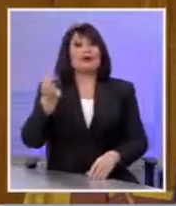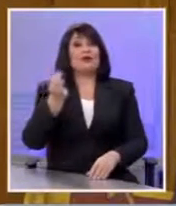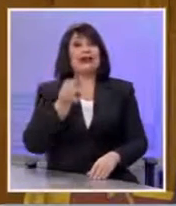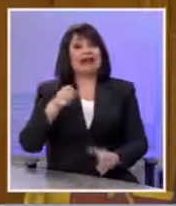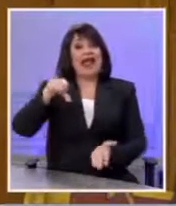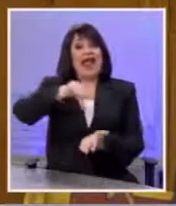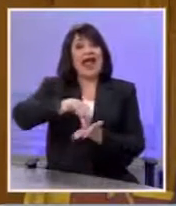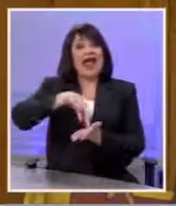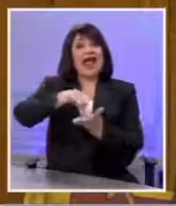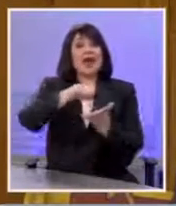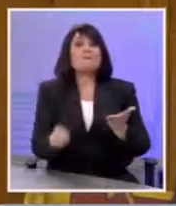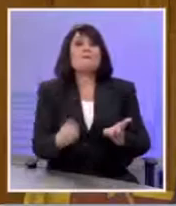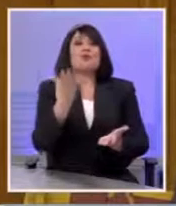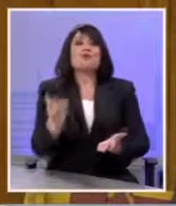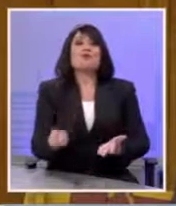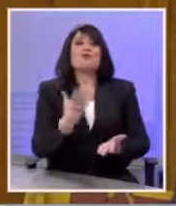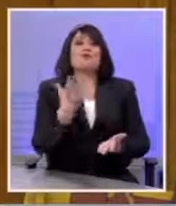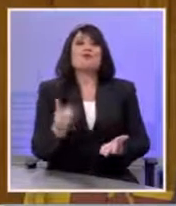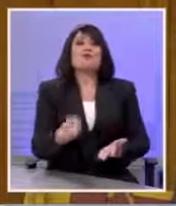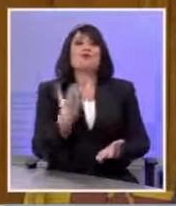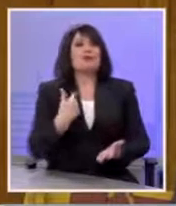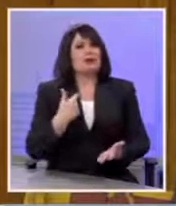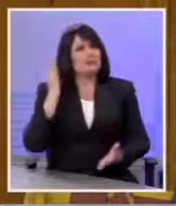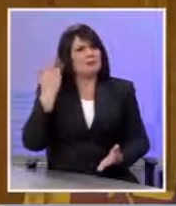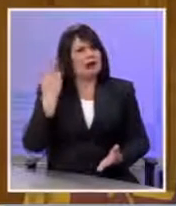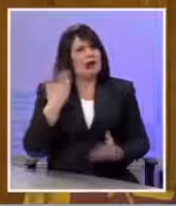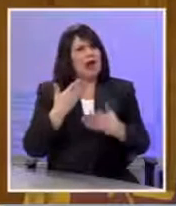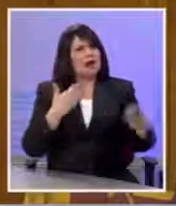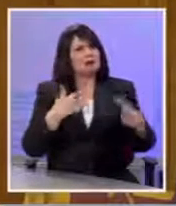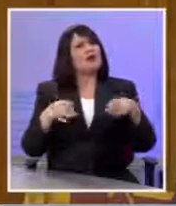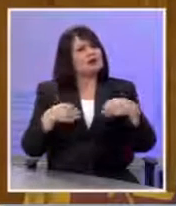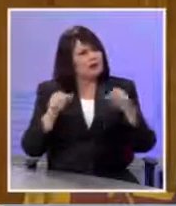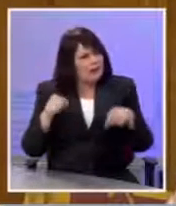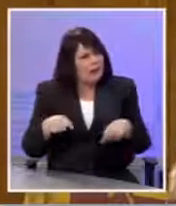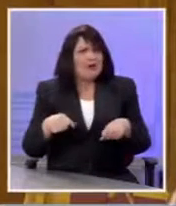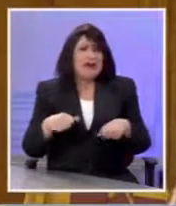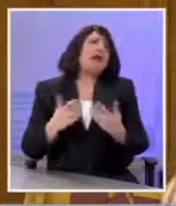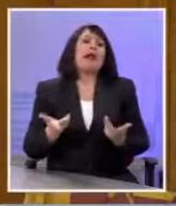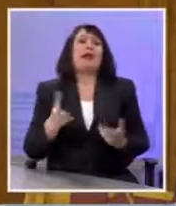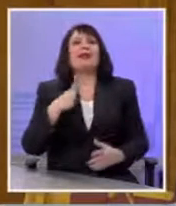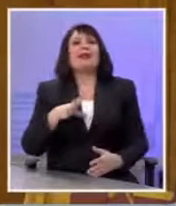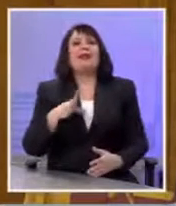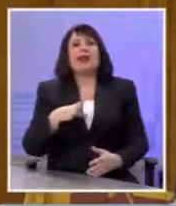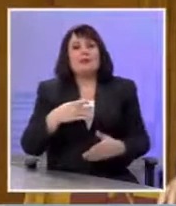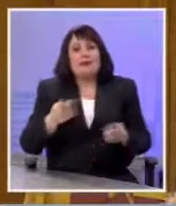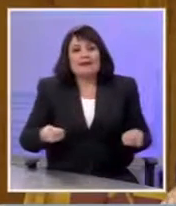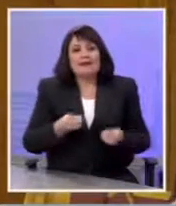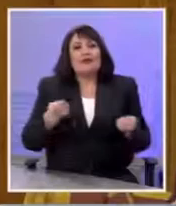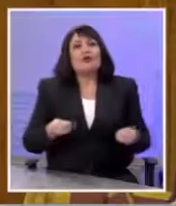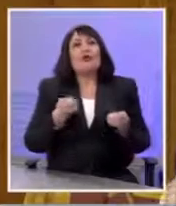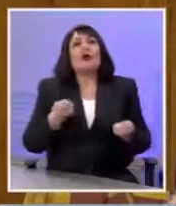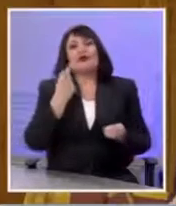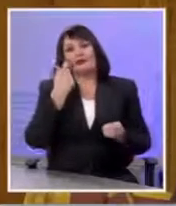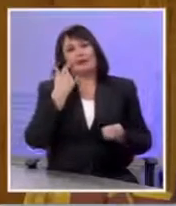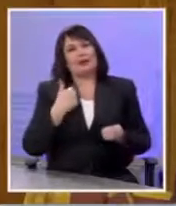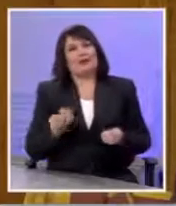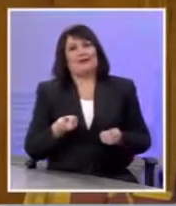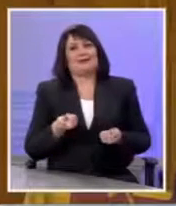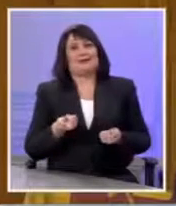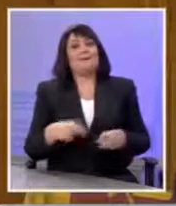αστικούς εξυγχρονισμούς, τους οποίους δεν τους απορρίπταμε ως αριστερά, αλλά θέλουμε να τους υλοποιούμε σε συνάρτηση και μαζί με